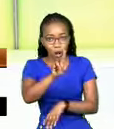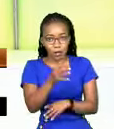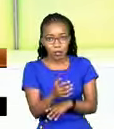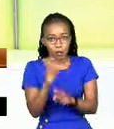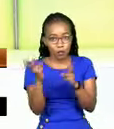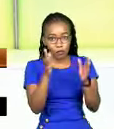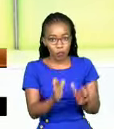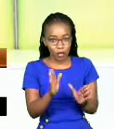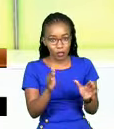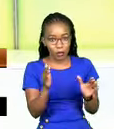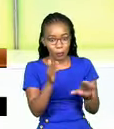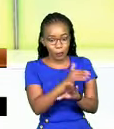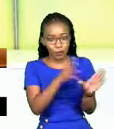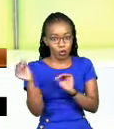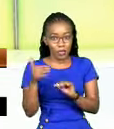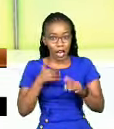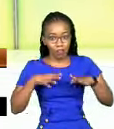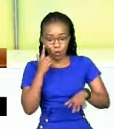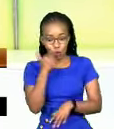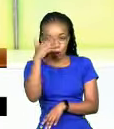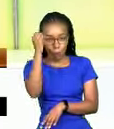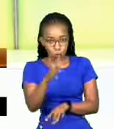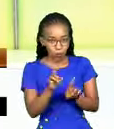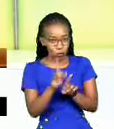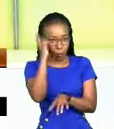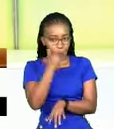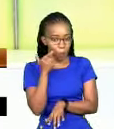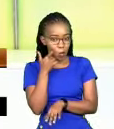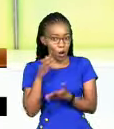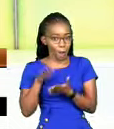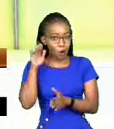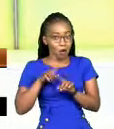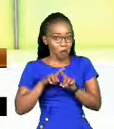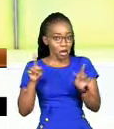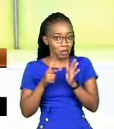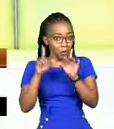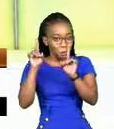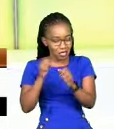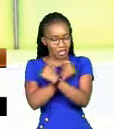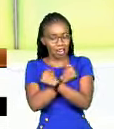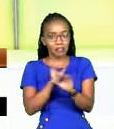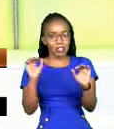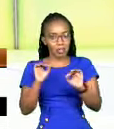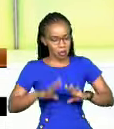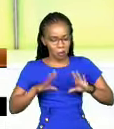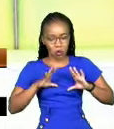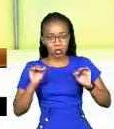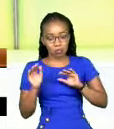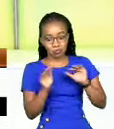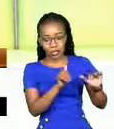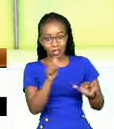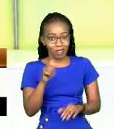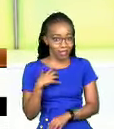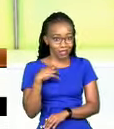Kabla niondoke ni kupatia wasia kuwa kuna watu warembo na watanashati sana ila wapende kupigwa picha na kujivuna. Kuna walio